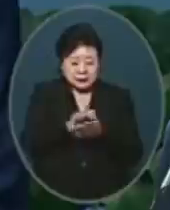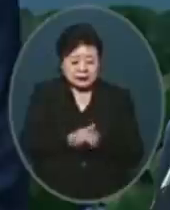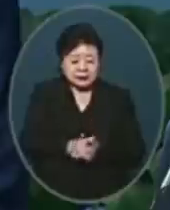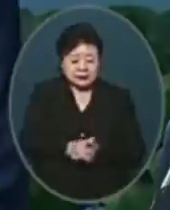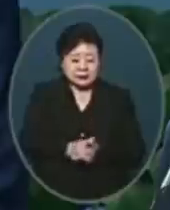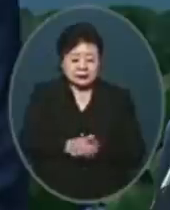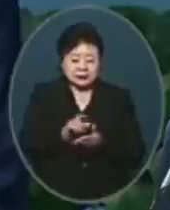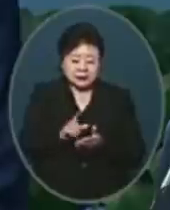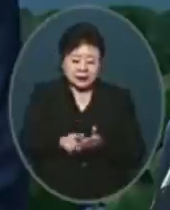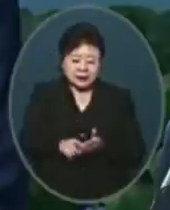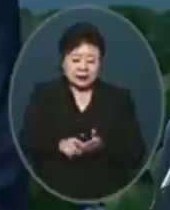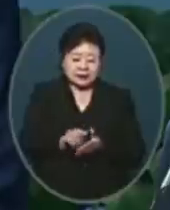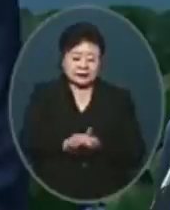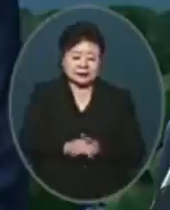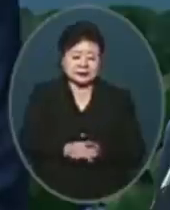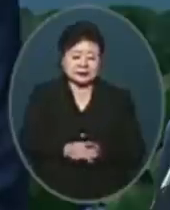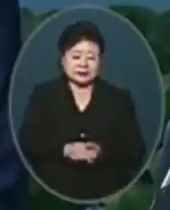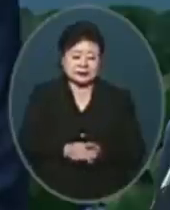그때야